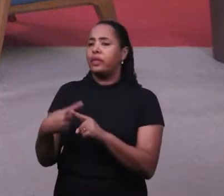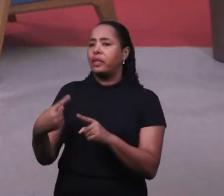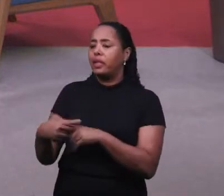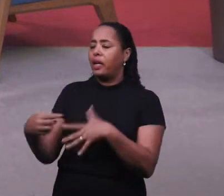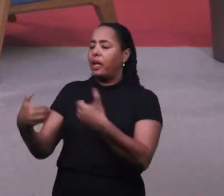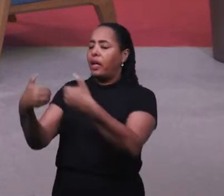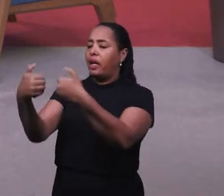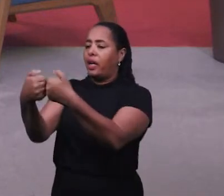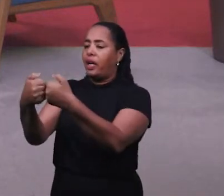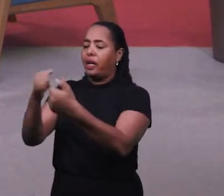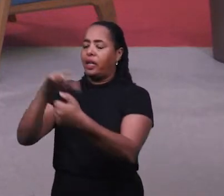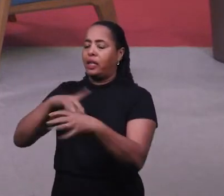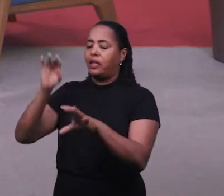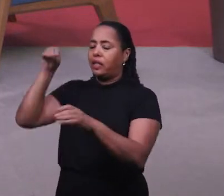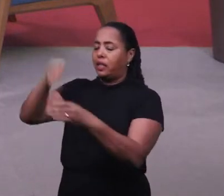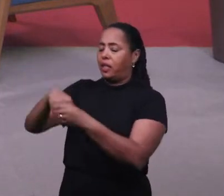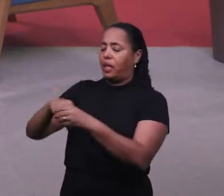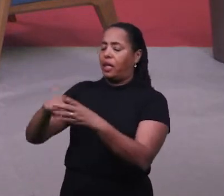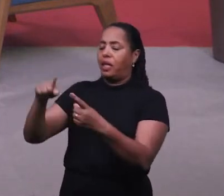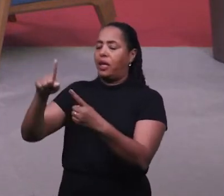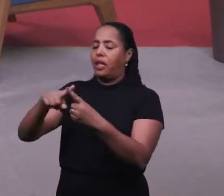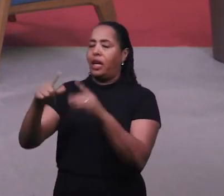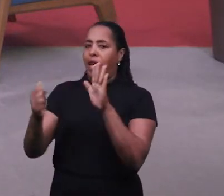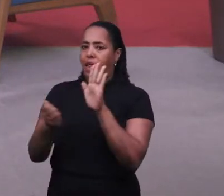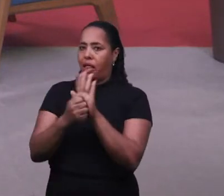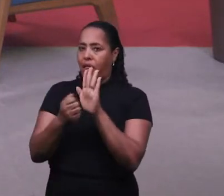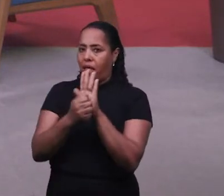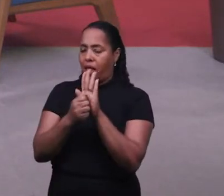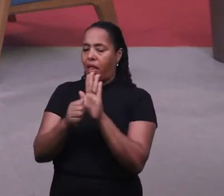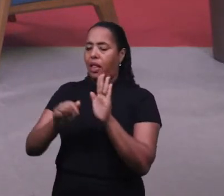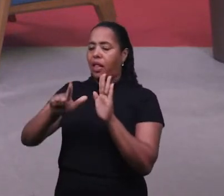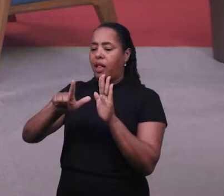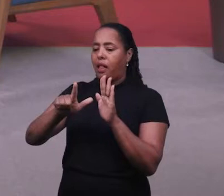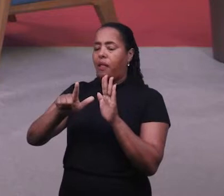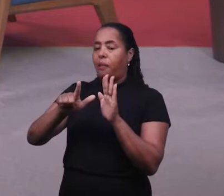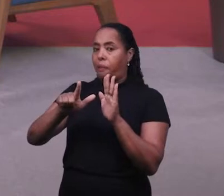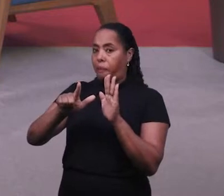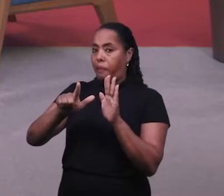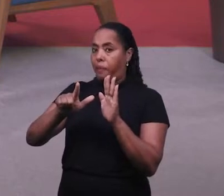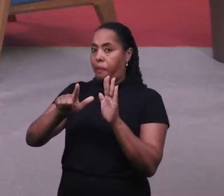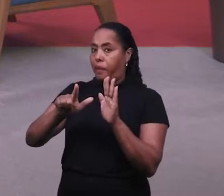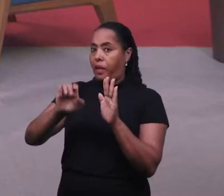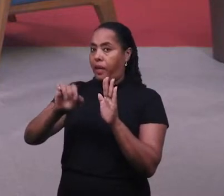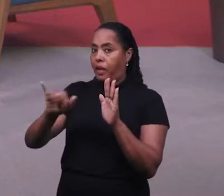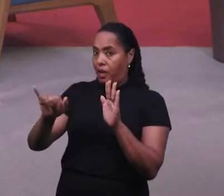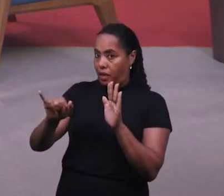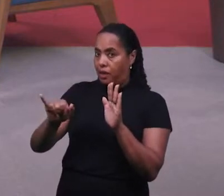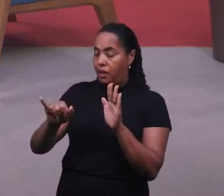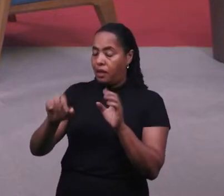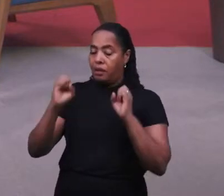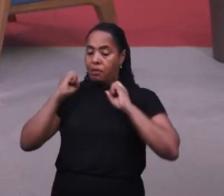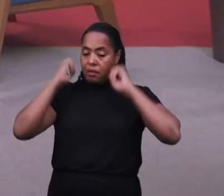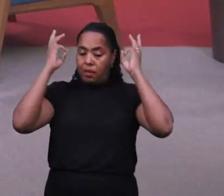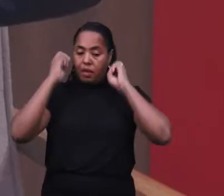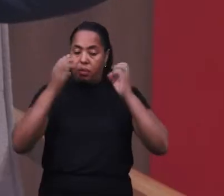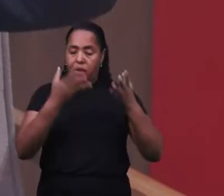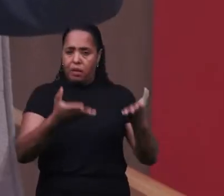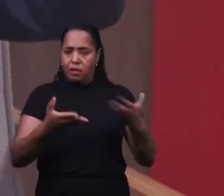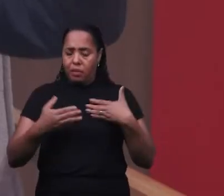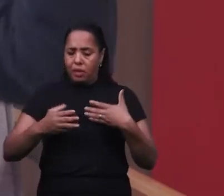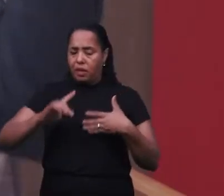confirment ce que vous venez de dire, parce que l'arche avait dans son intérieur les tables de la loi que Moïse avait